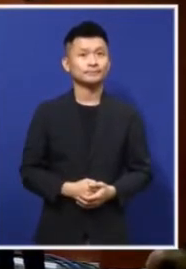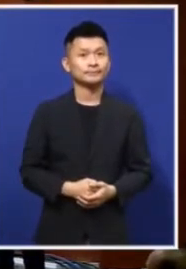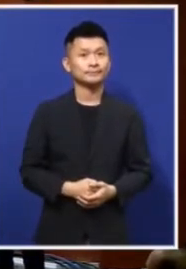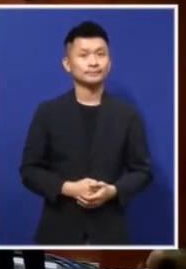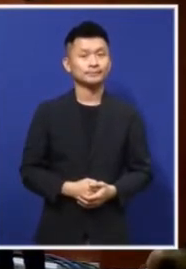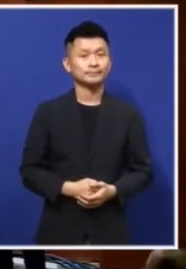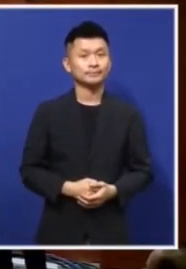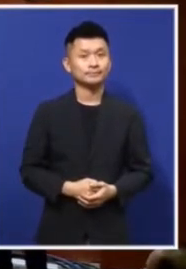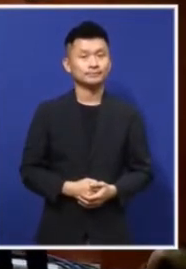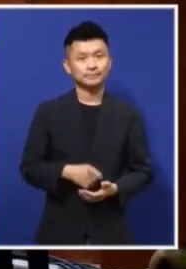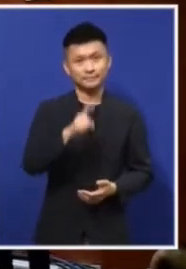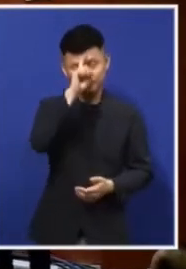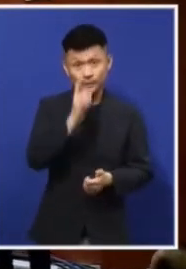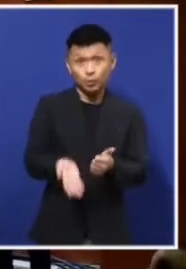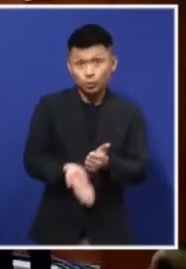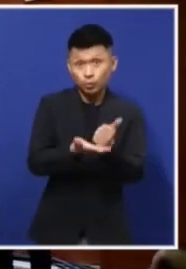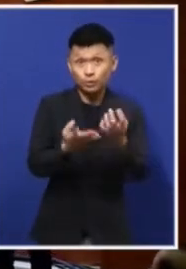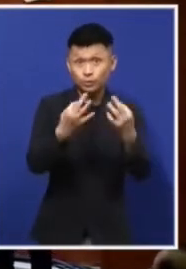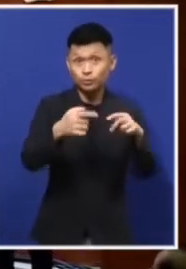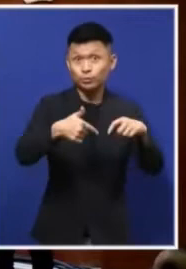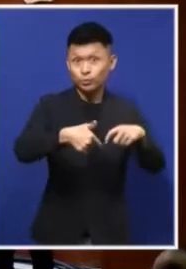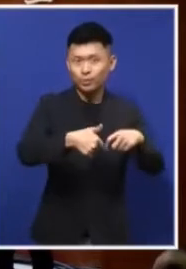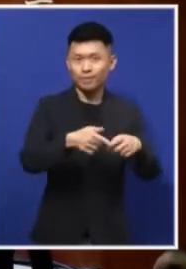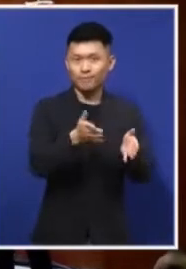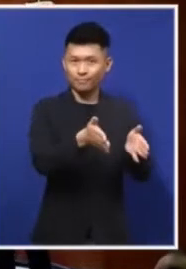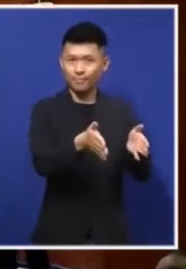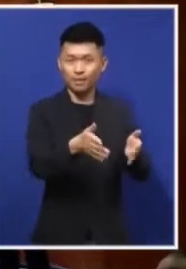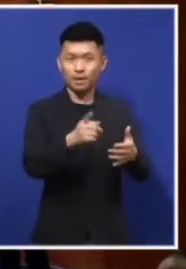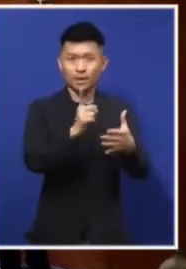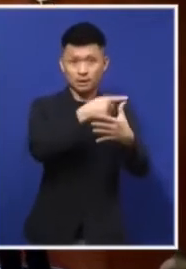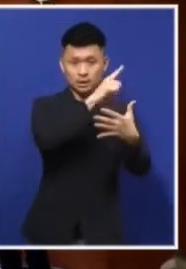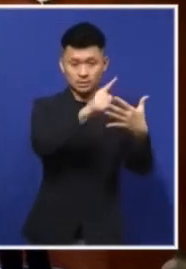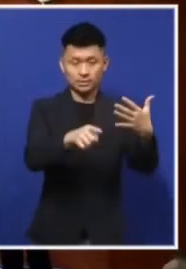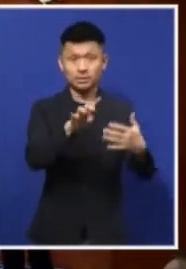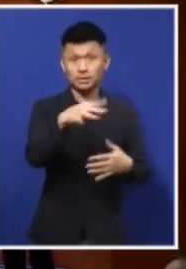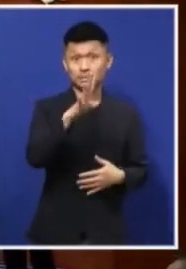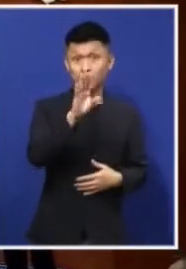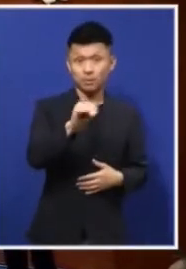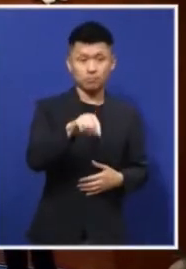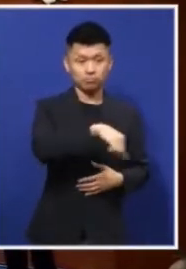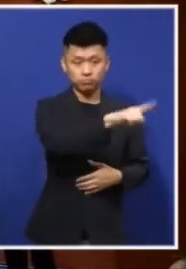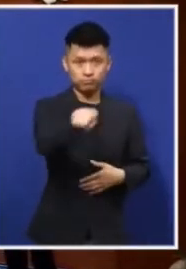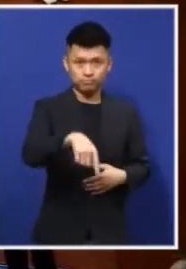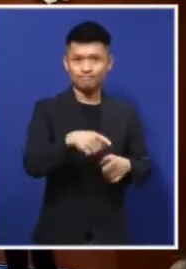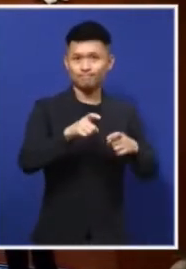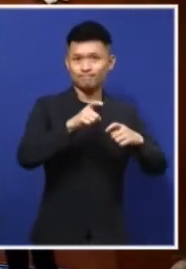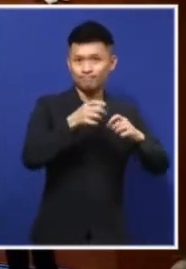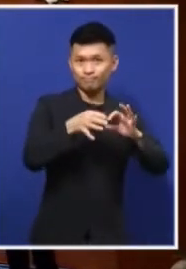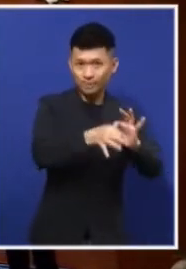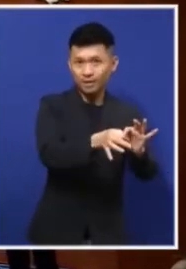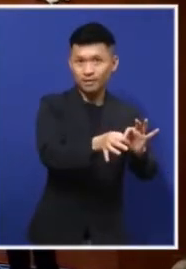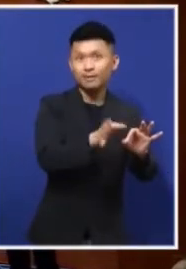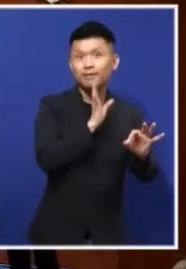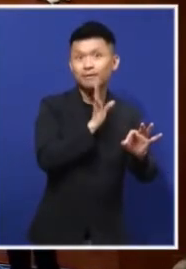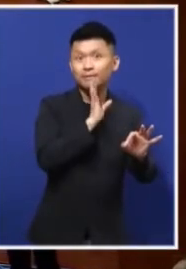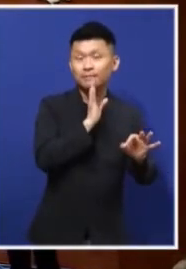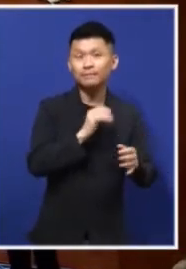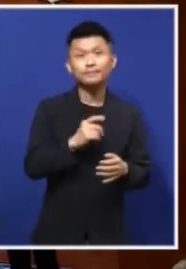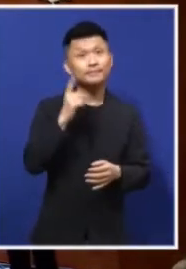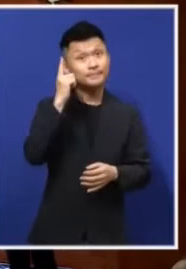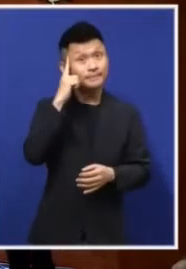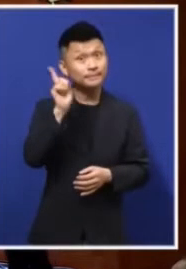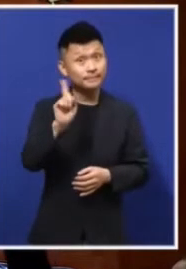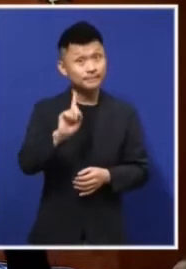当然因为了鼓励数位经济部前400名绑定，所以也就是说，简单来说，这一次如